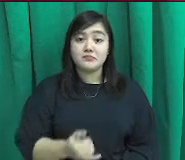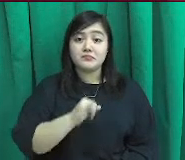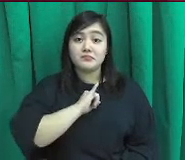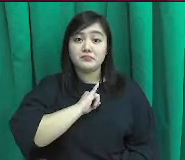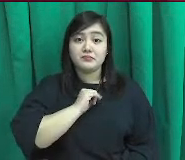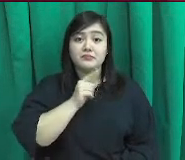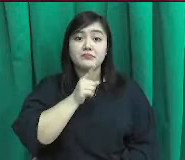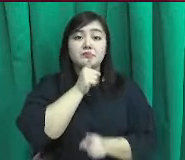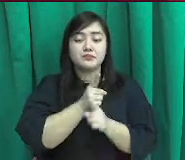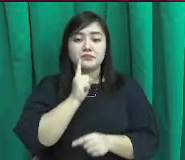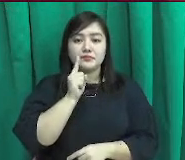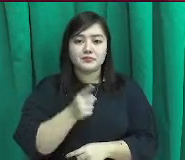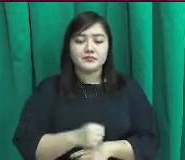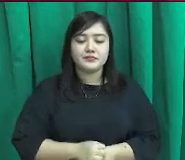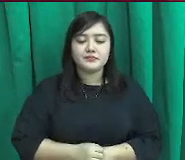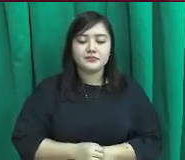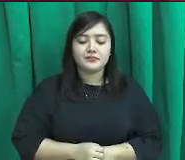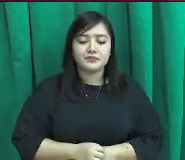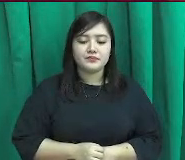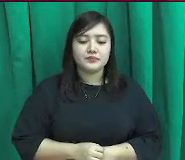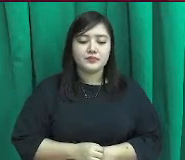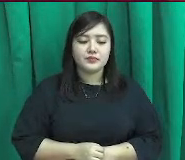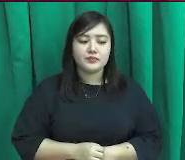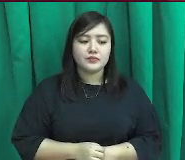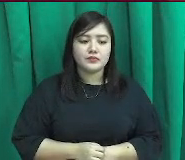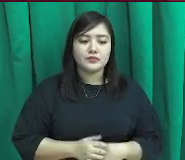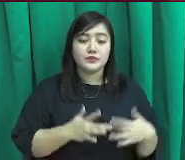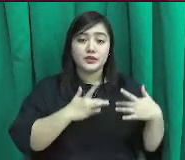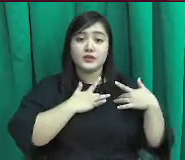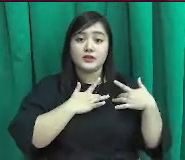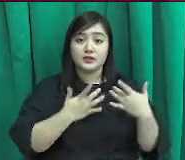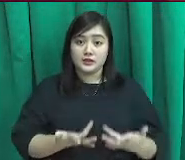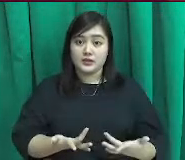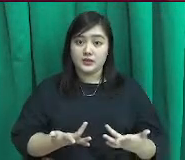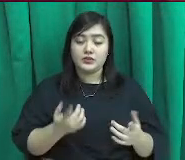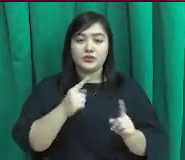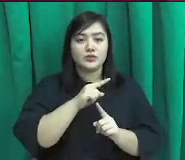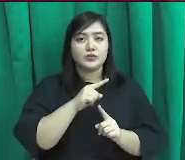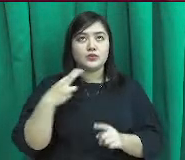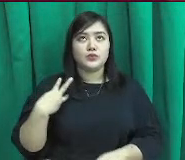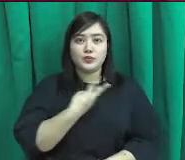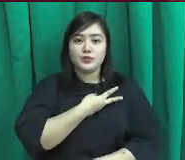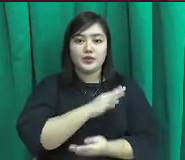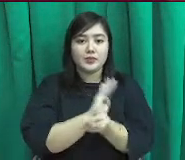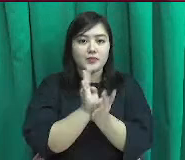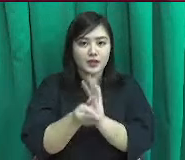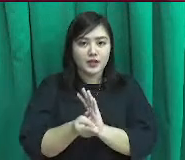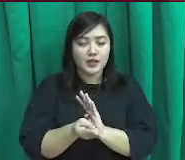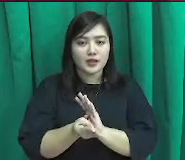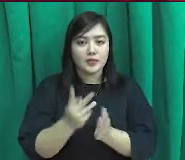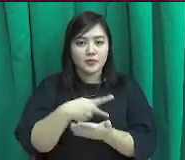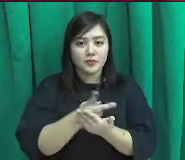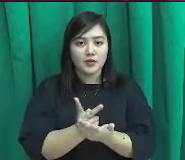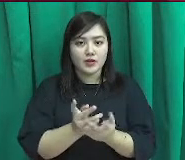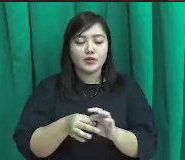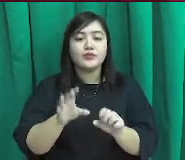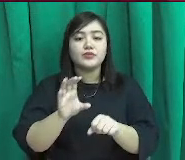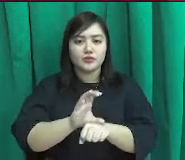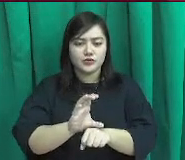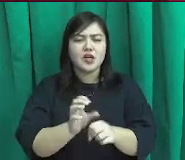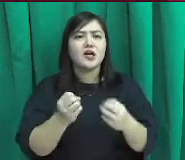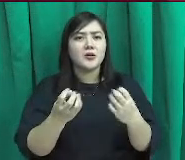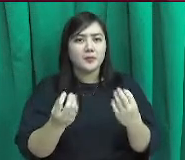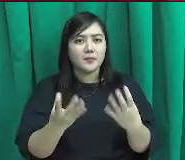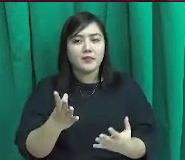since na kami po ay naging bahagi ng church 2010, marami na po akong narinig na salita ng Diyos. Even my whole family.